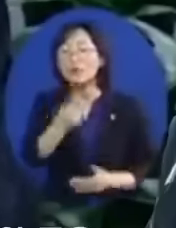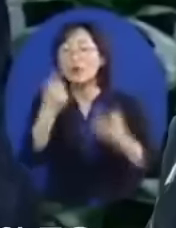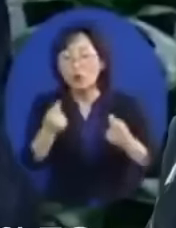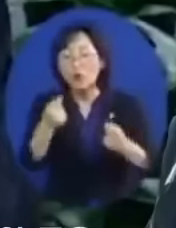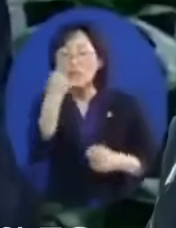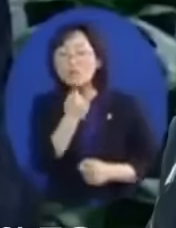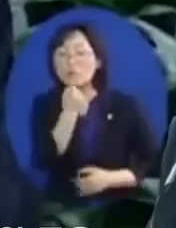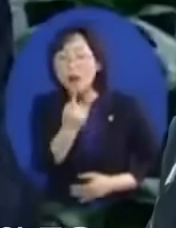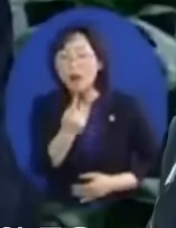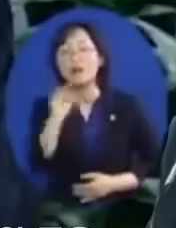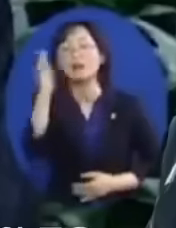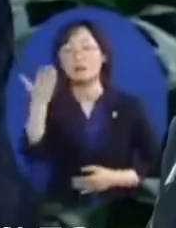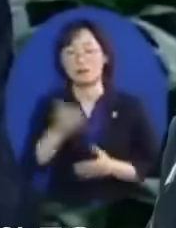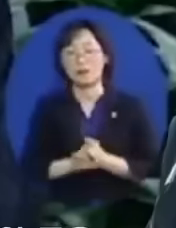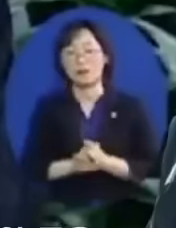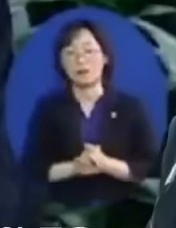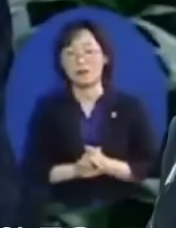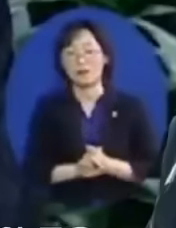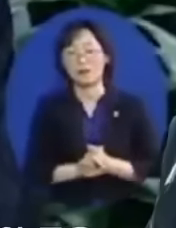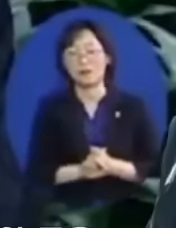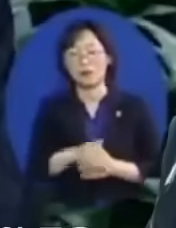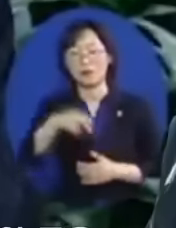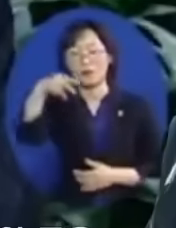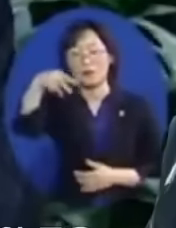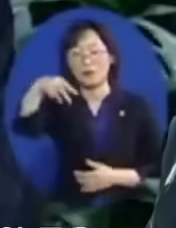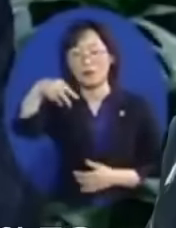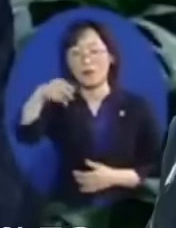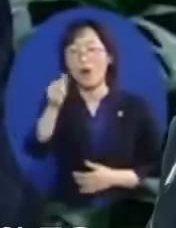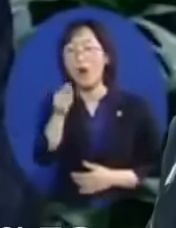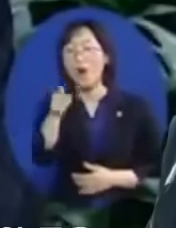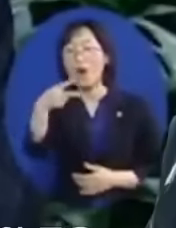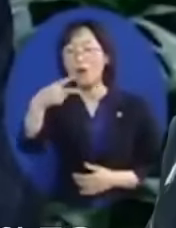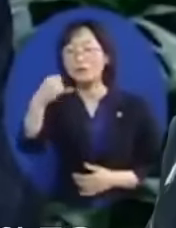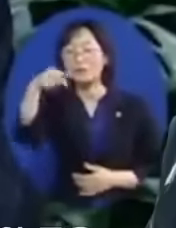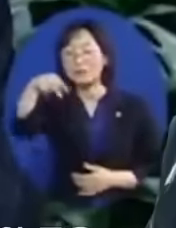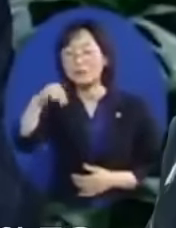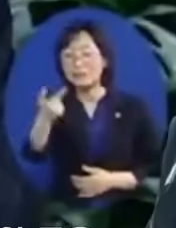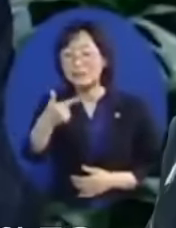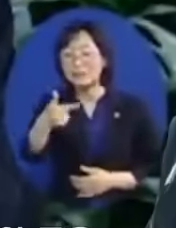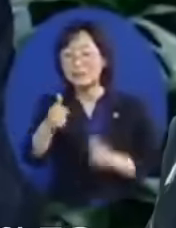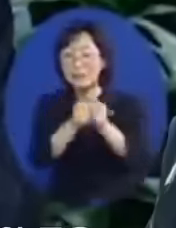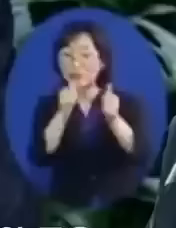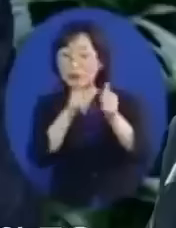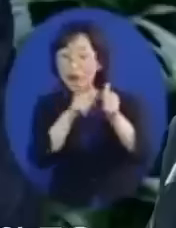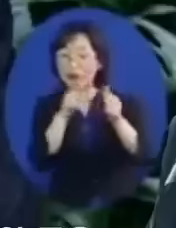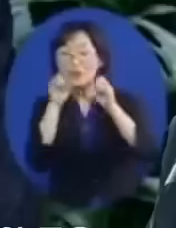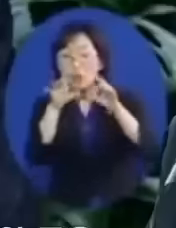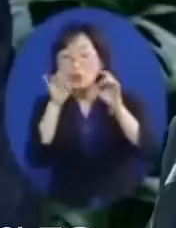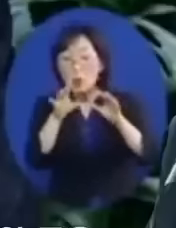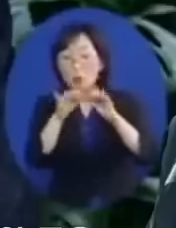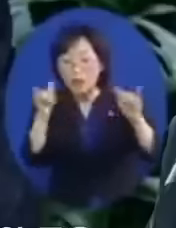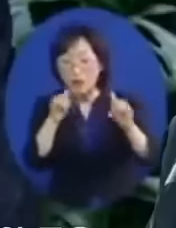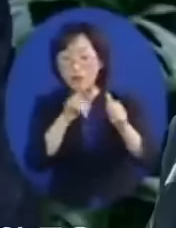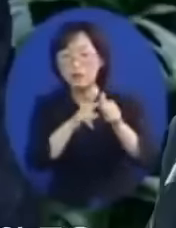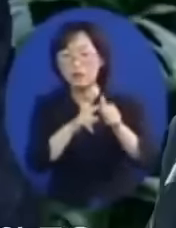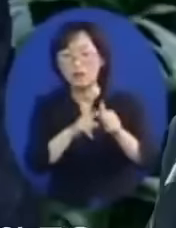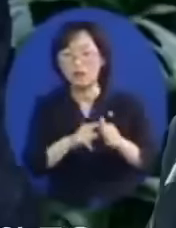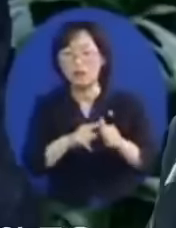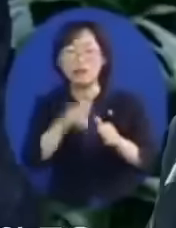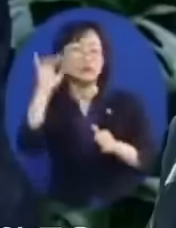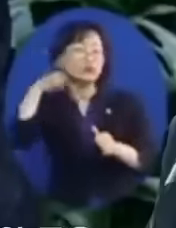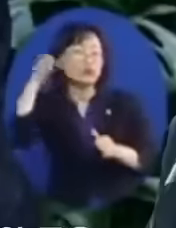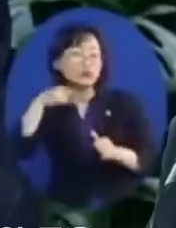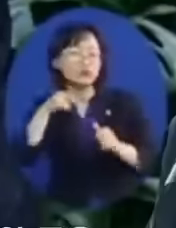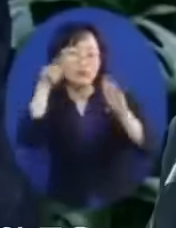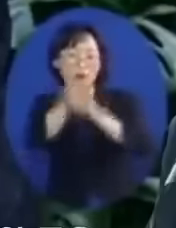그렇게 말해야 되는 것입니다. 허드슨 테일러는 중국의 큰 지방마다 선교회를 설립하고 큰 희생과 겸손으로 복음을 전하며